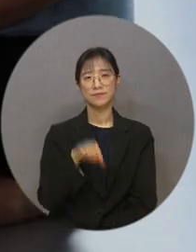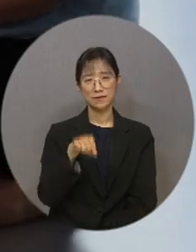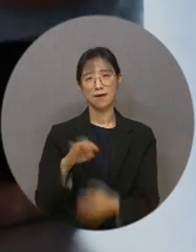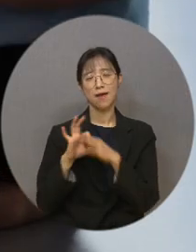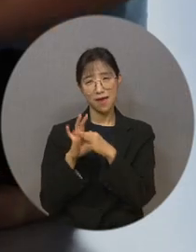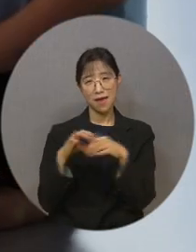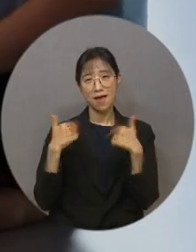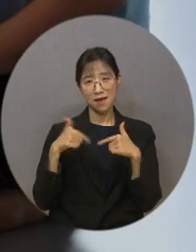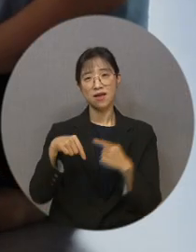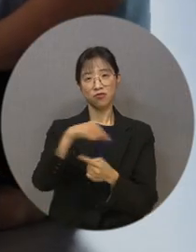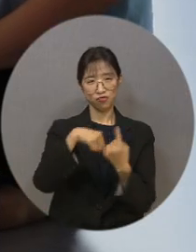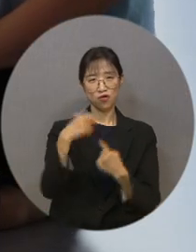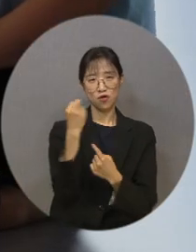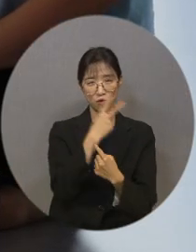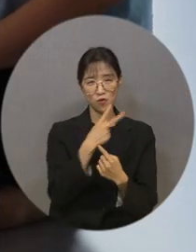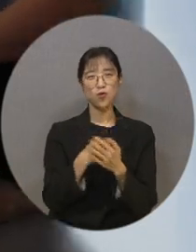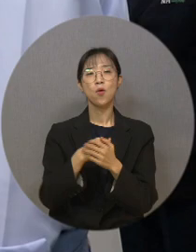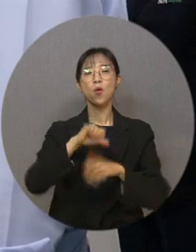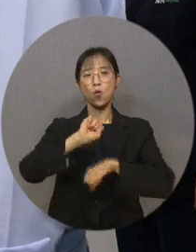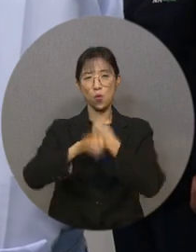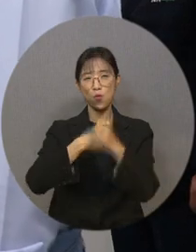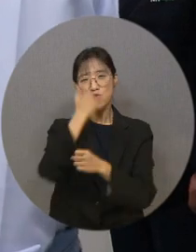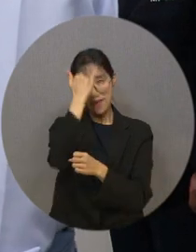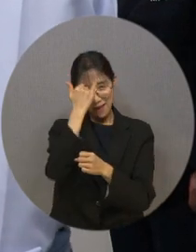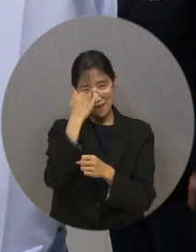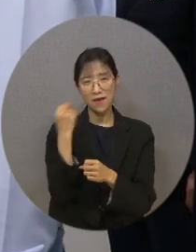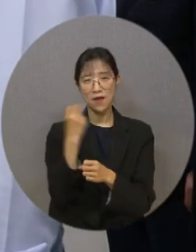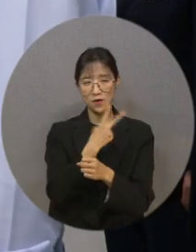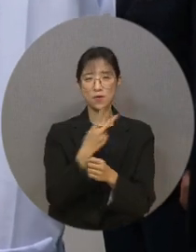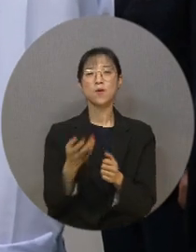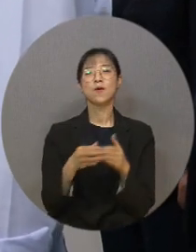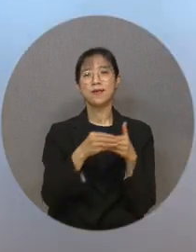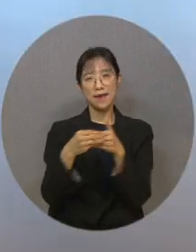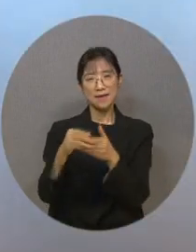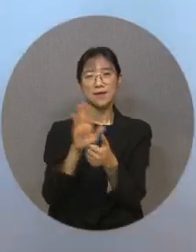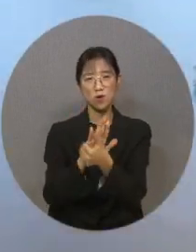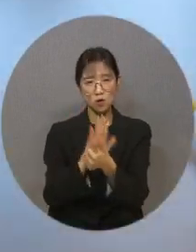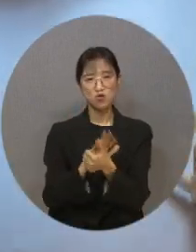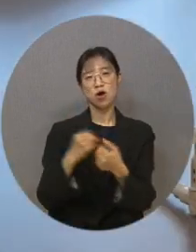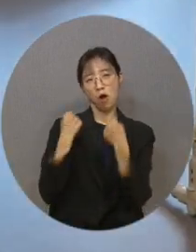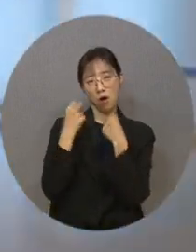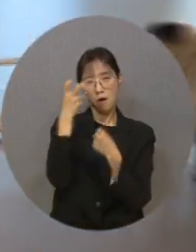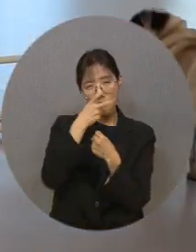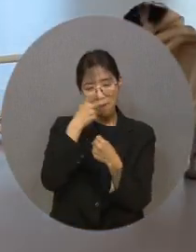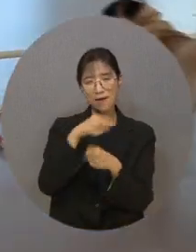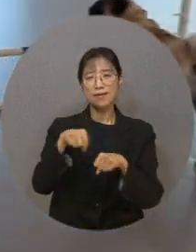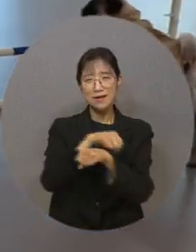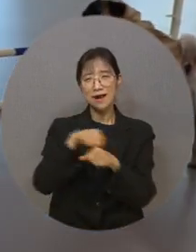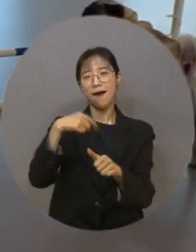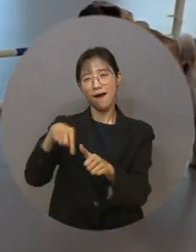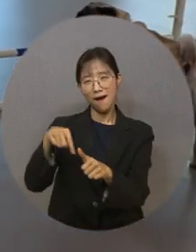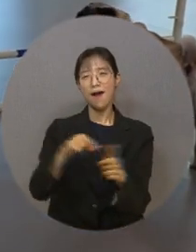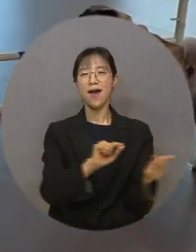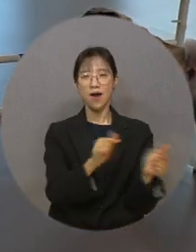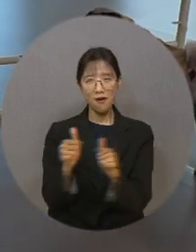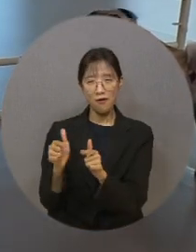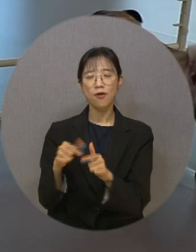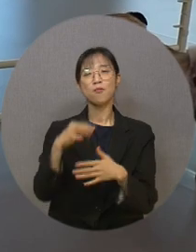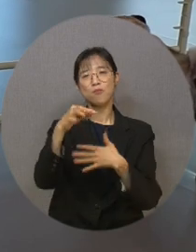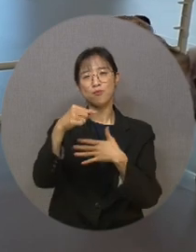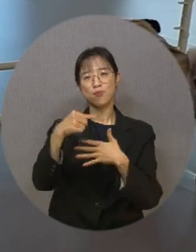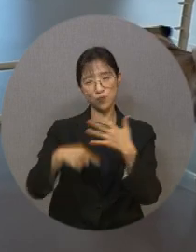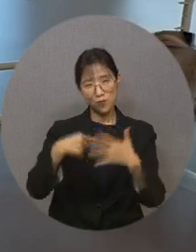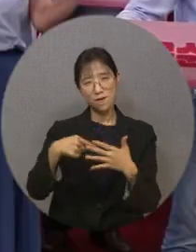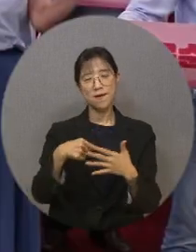공간 외에도 패티캣, 산책 교육, 반려동물 건강관리 교실, 각종 특강 등 다양한 맞춤형 프로그램을